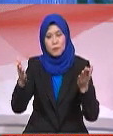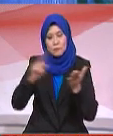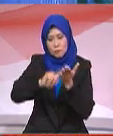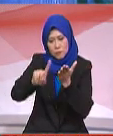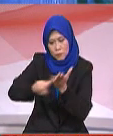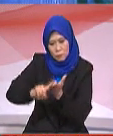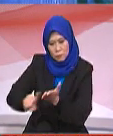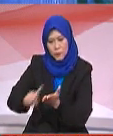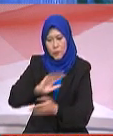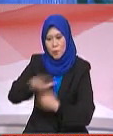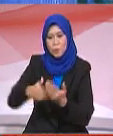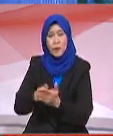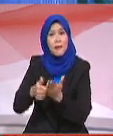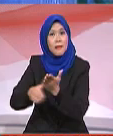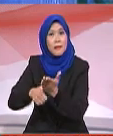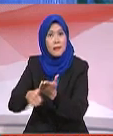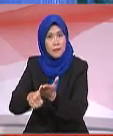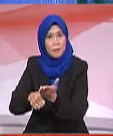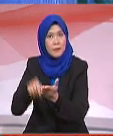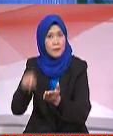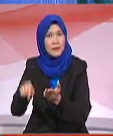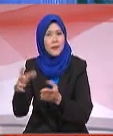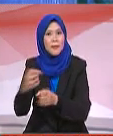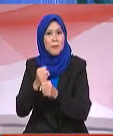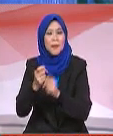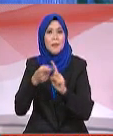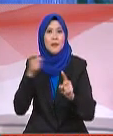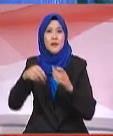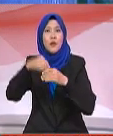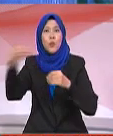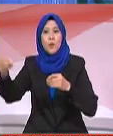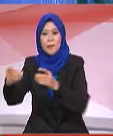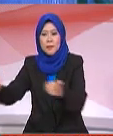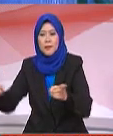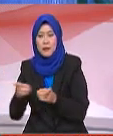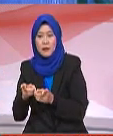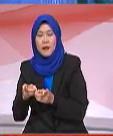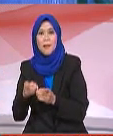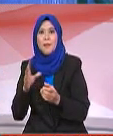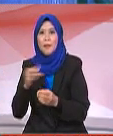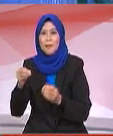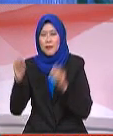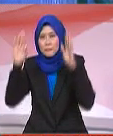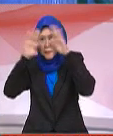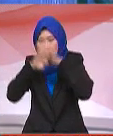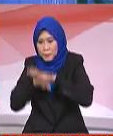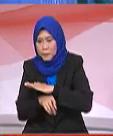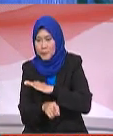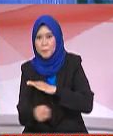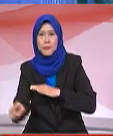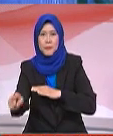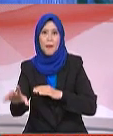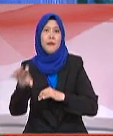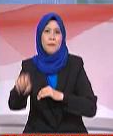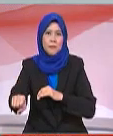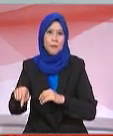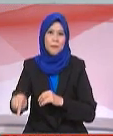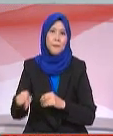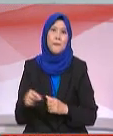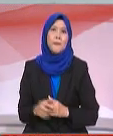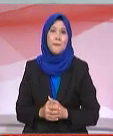siasatan mendapati sumber dadah berkenaan diperoleh dari luar daerah menerusi laluan tikus.